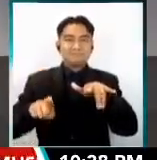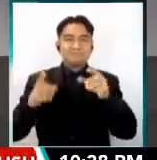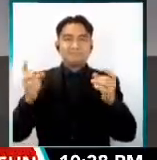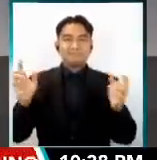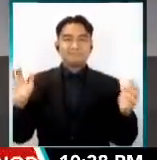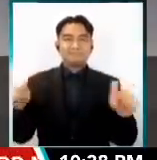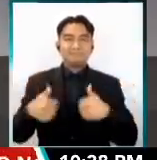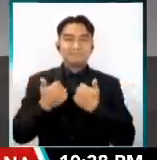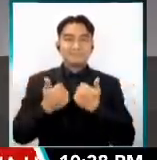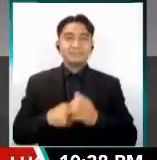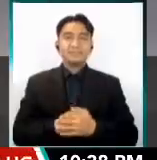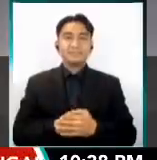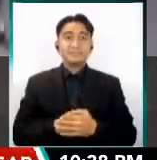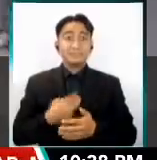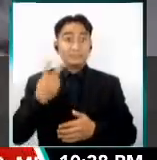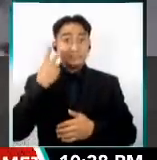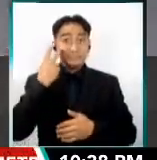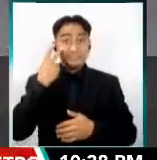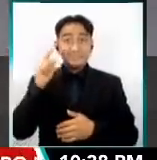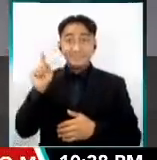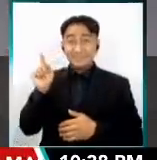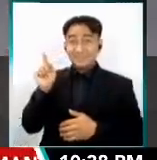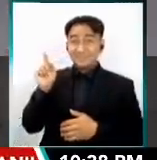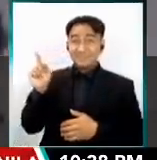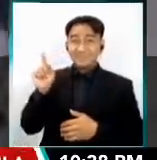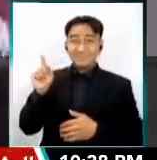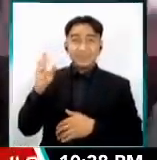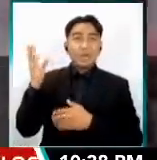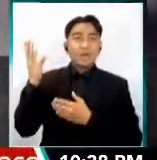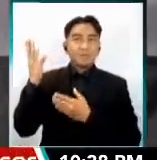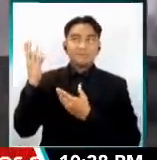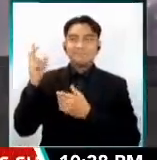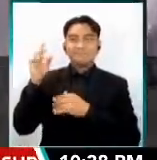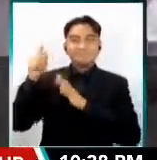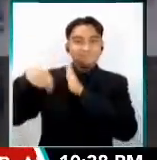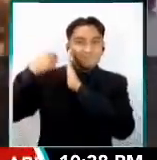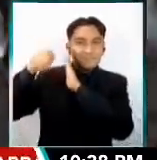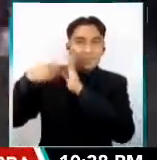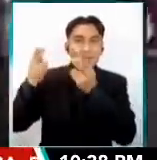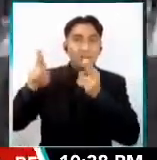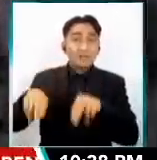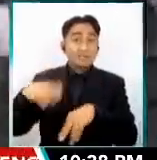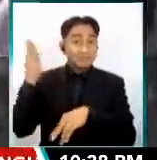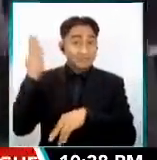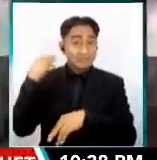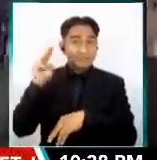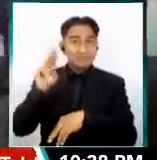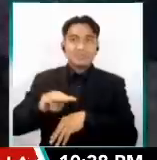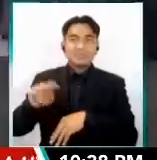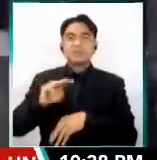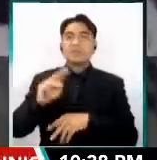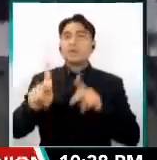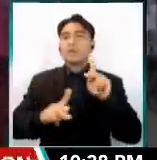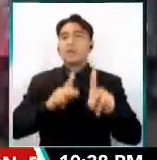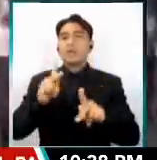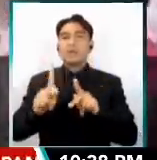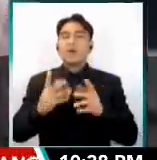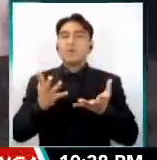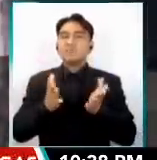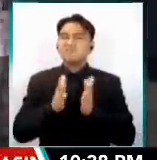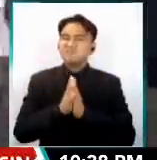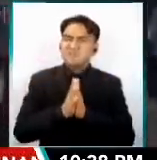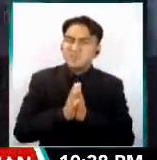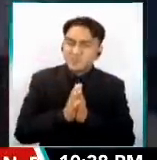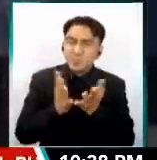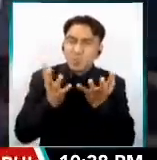Yan po yung video, no? Balikan natin yung lumabas nitong Lunes. Ganyan po kadesperado na sumakay ang mga sibilyan kahit